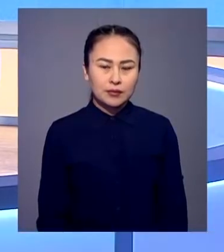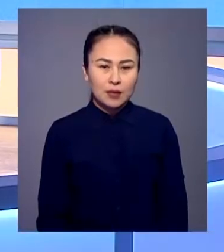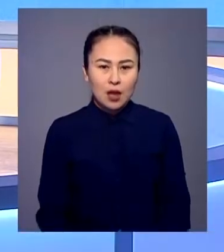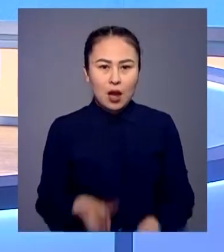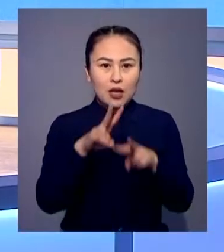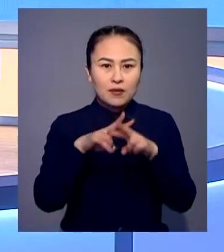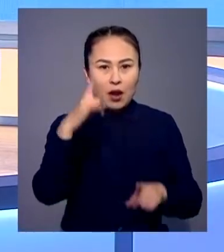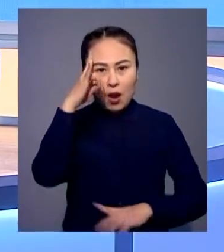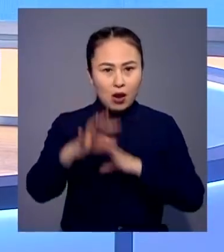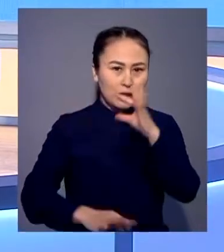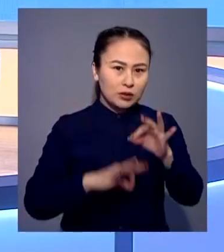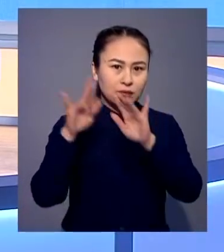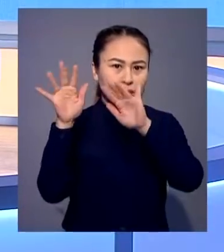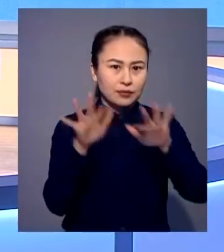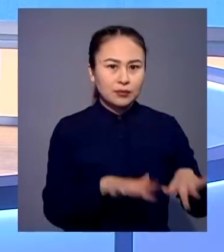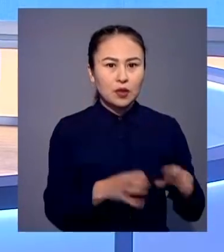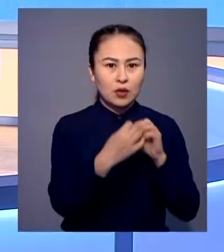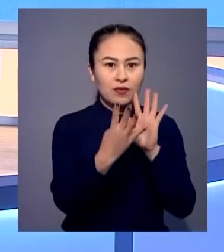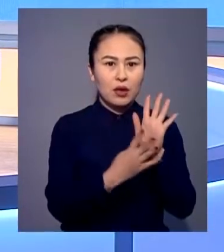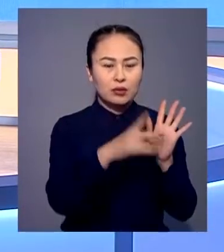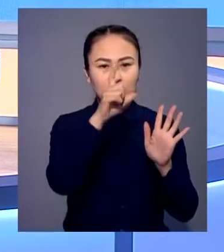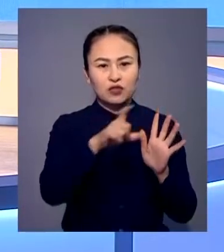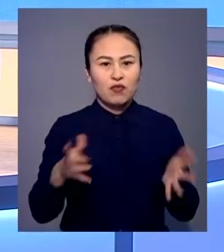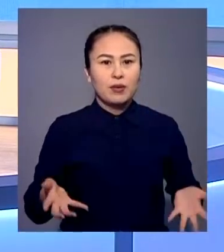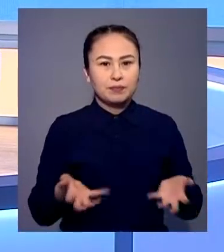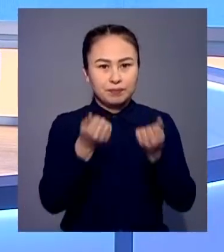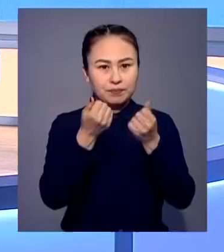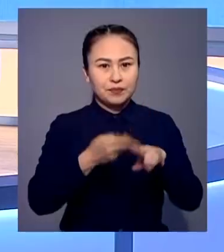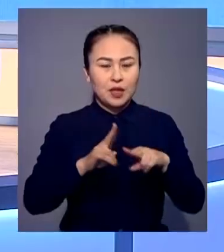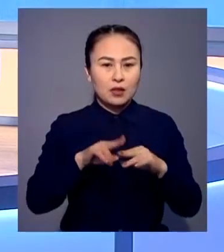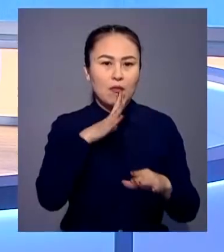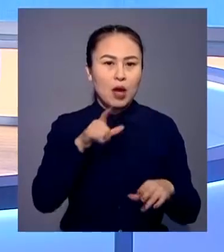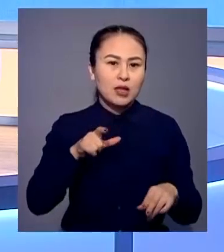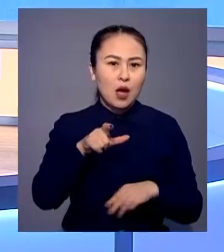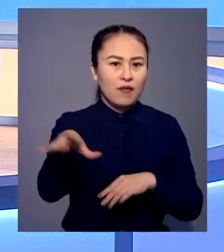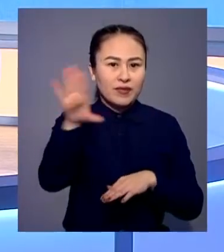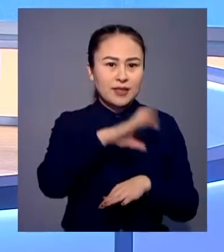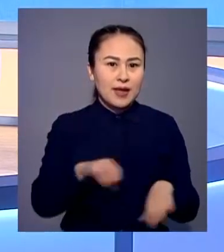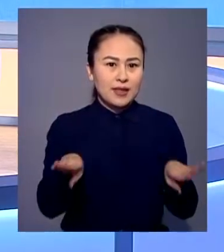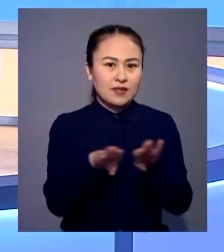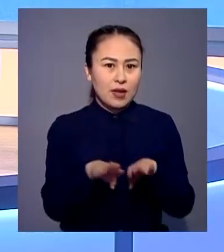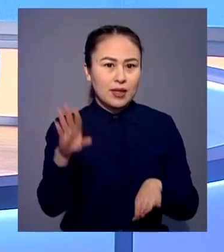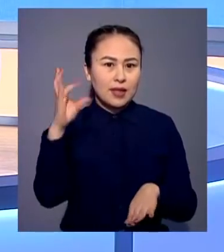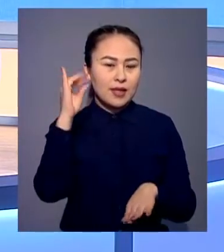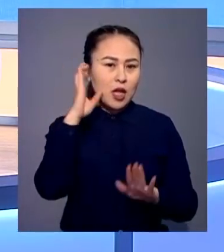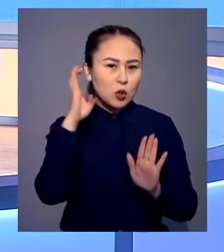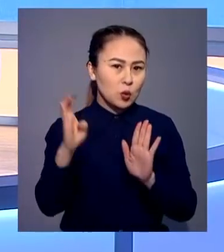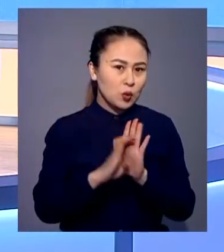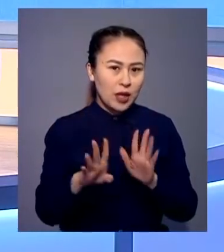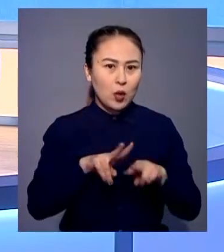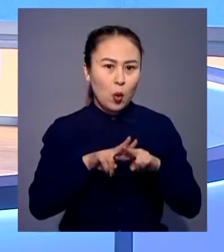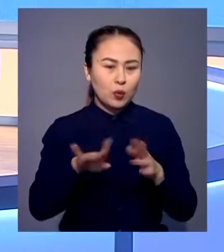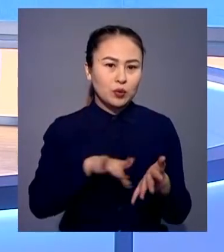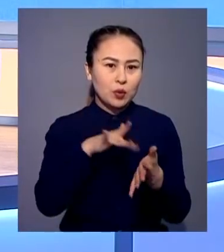Елордада бір тәулік ішінде қар құрсауынан 19 адам құтқарылды. Олар тас жолдардың жабық екені туралы ескертуді елемей, Нұрсұлтан